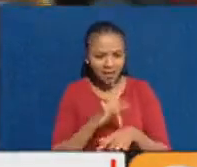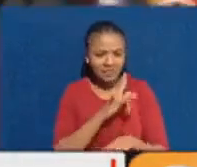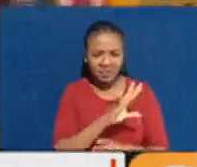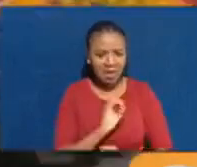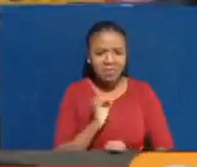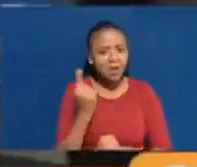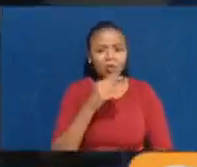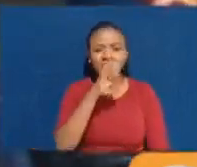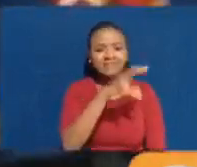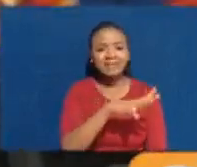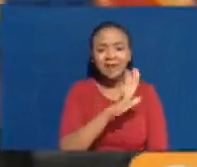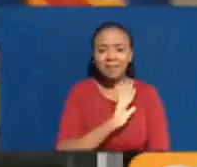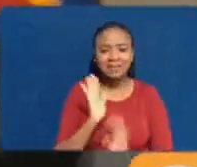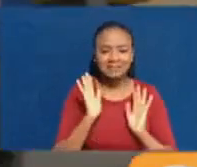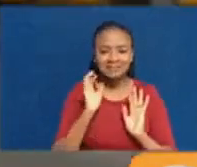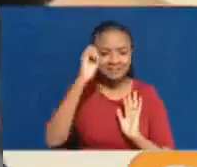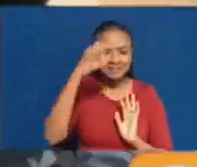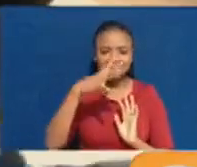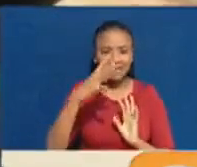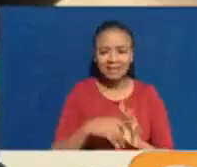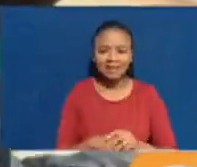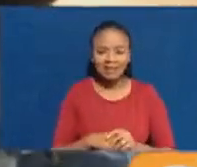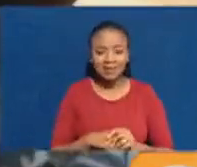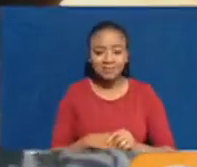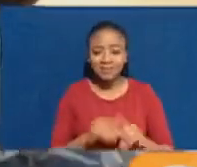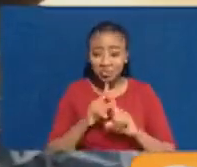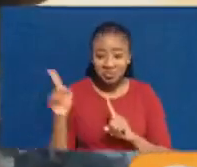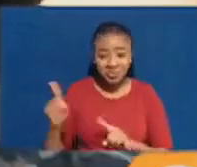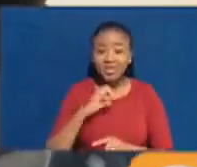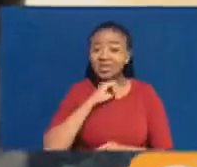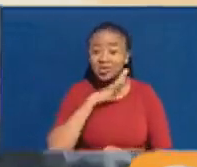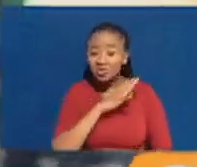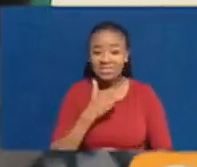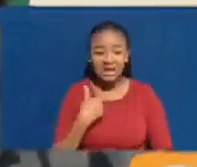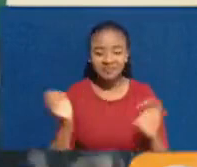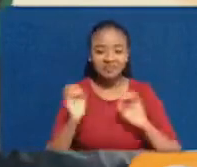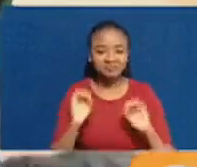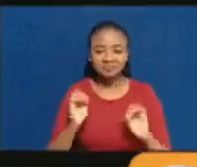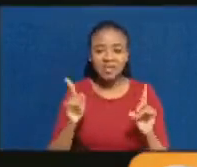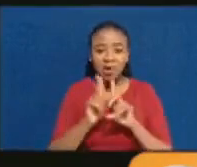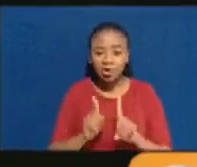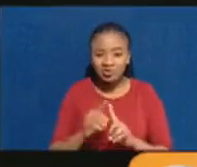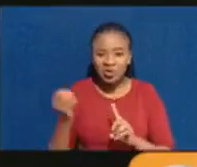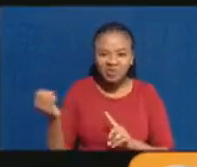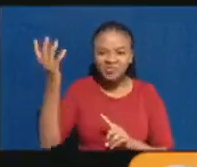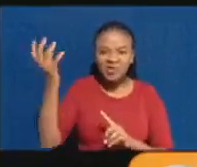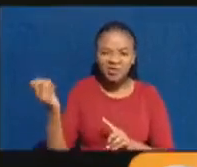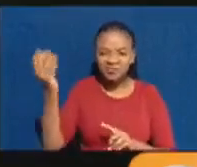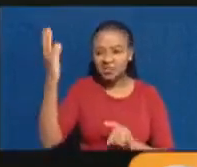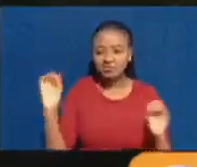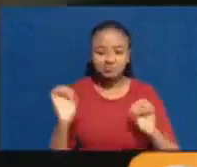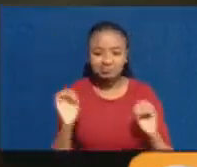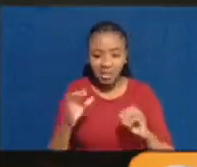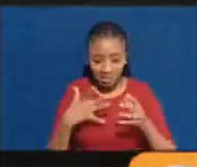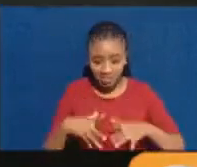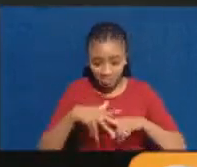na tuktuk ya kawaida, tuktuk hii haina kelele na haitoi moshi unaochangia hewa kaa. Wanaozikarabati